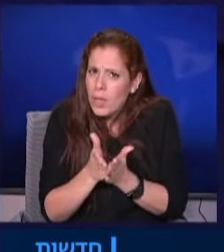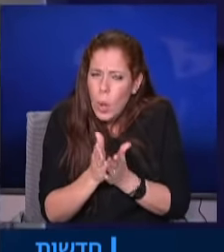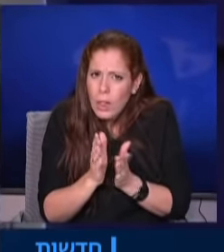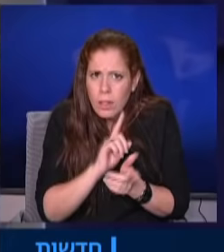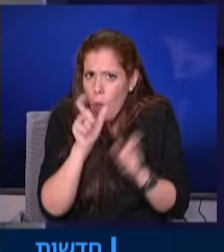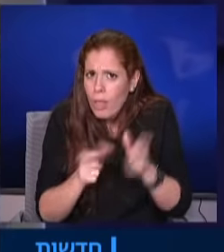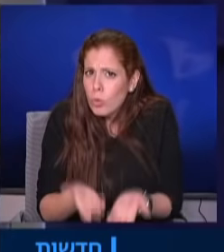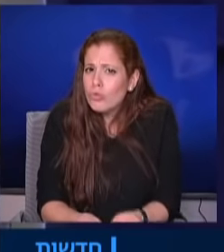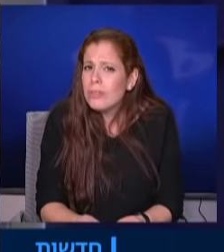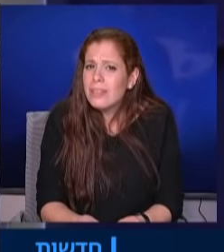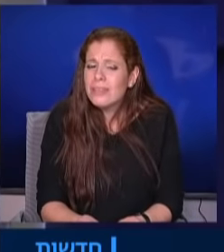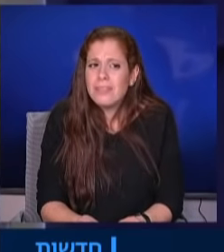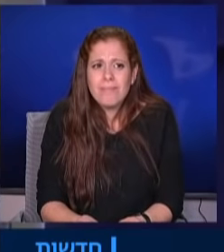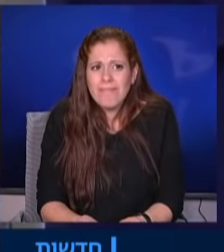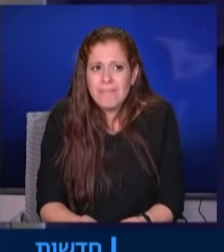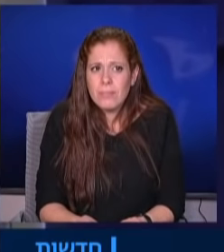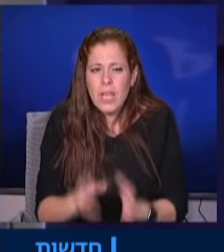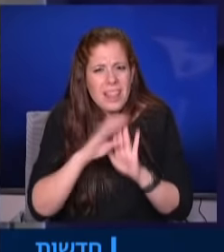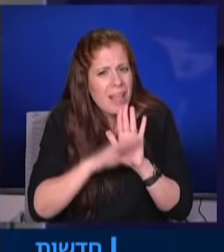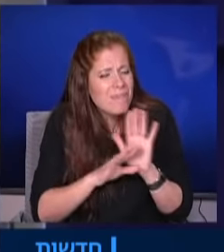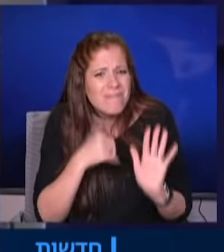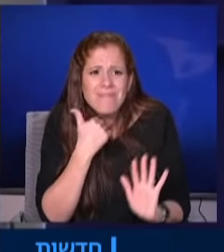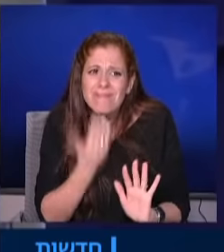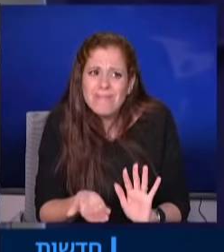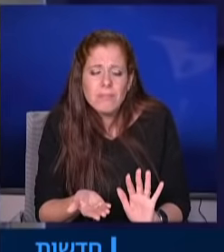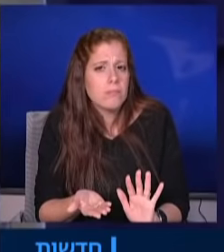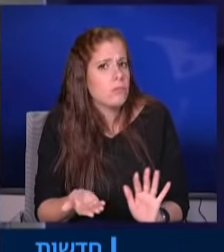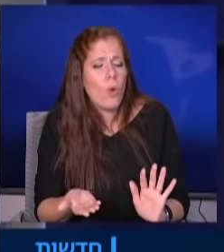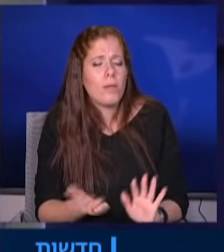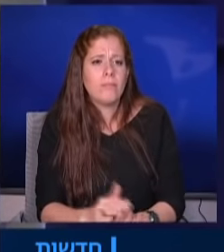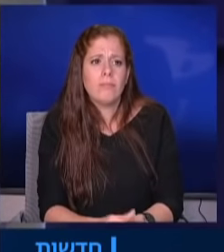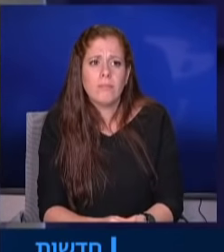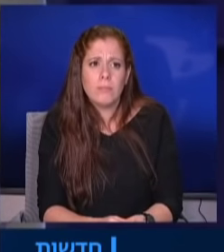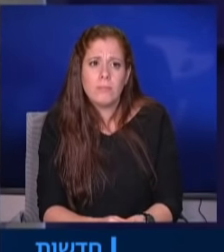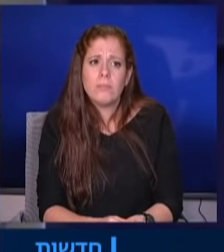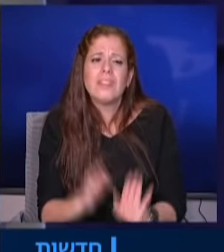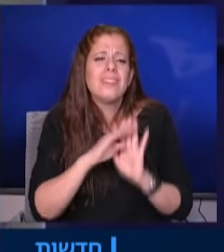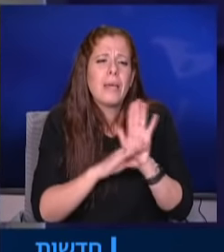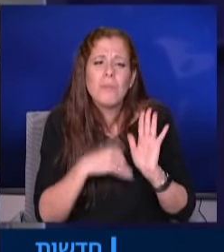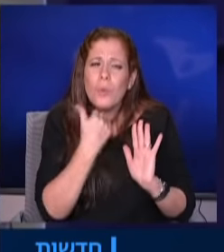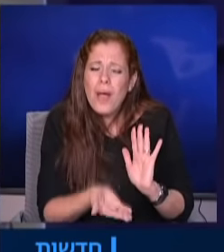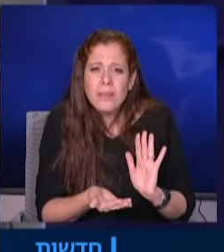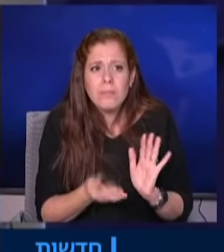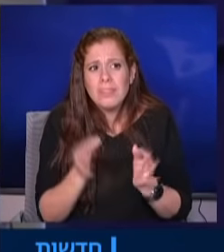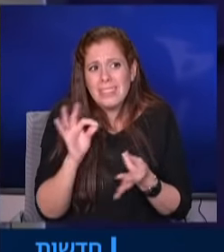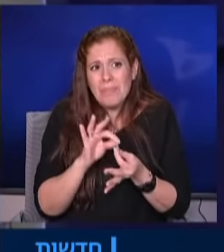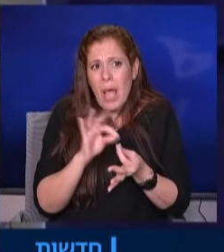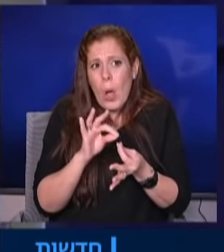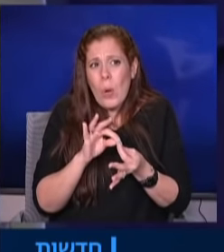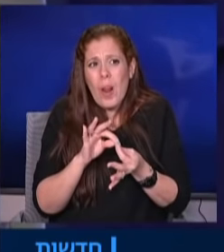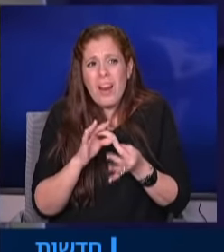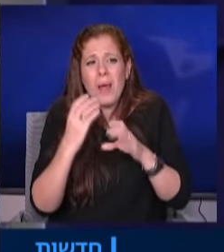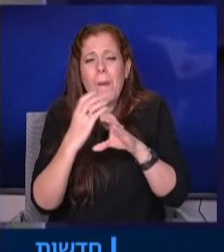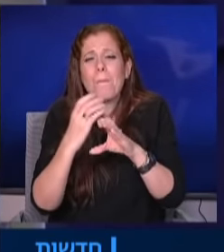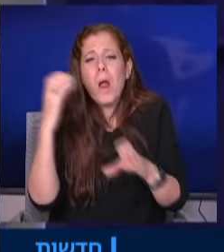human. His accommodation. Yes. Terrible. Terrible accommodation. It's just some